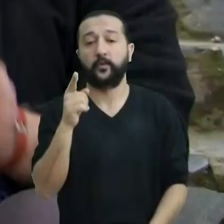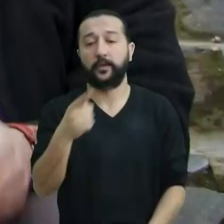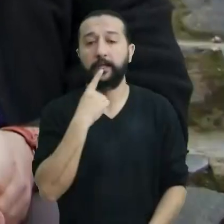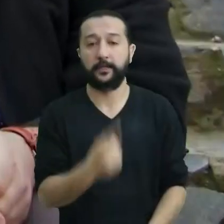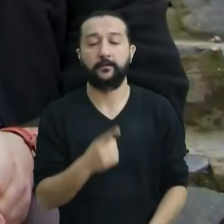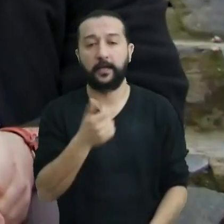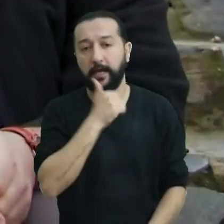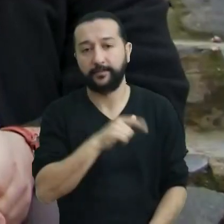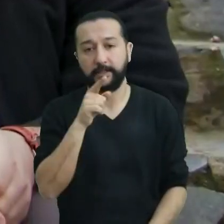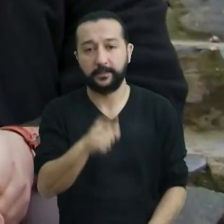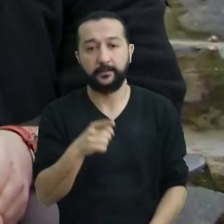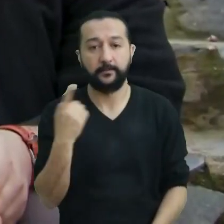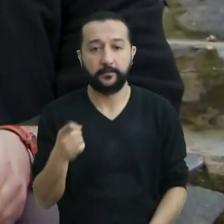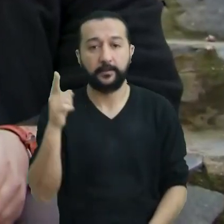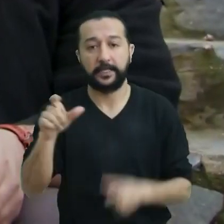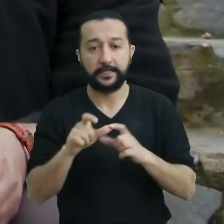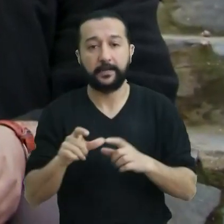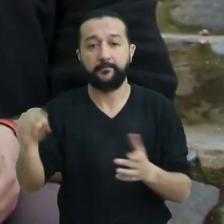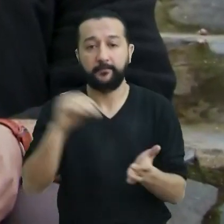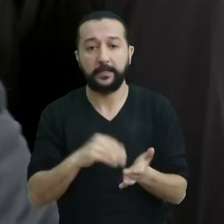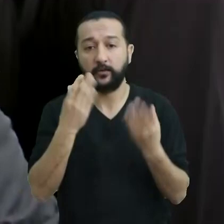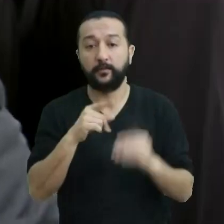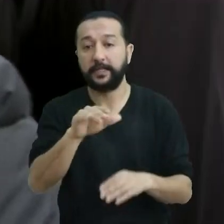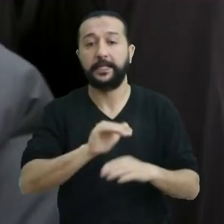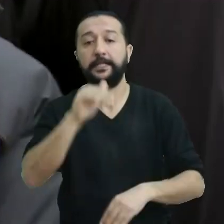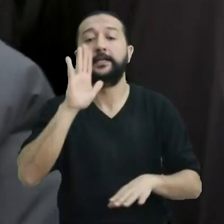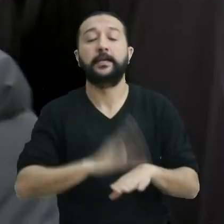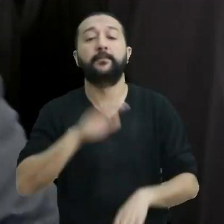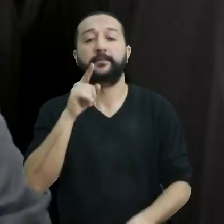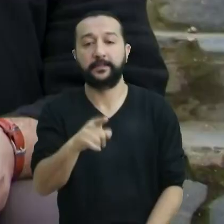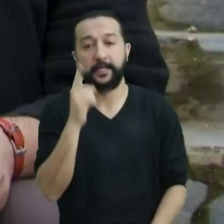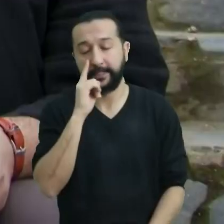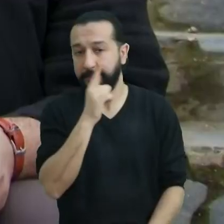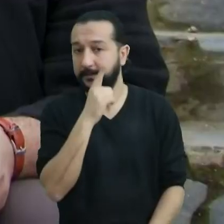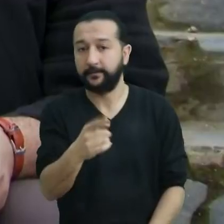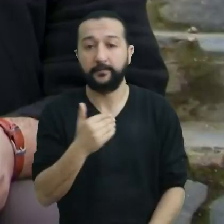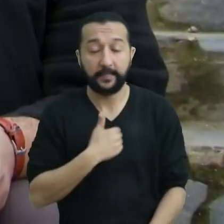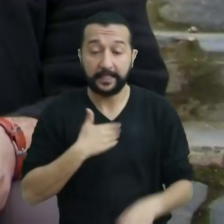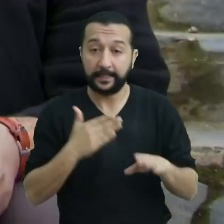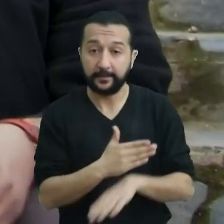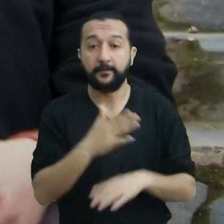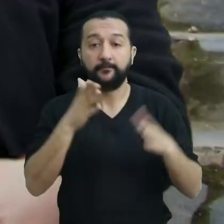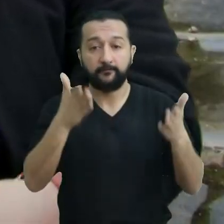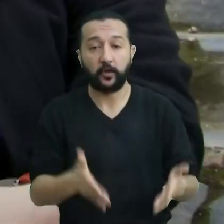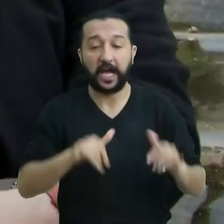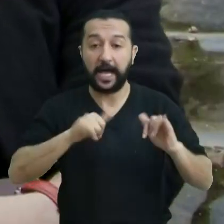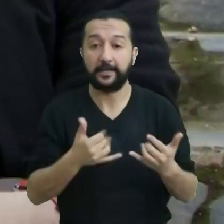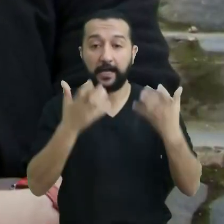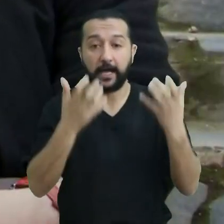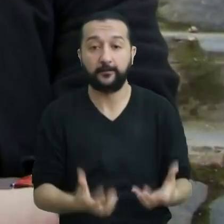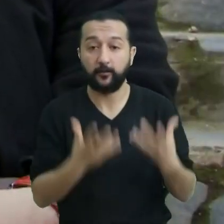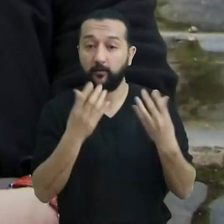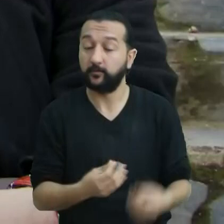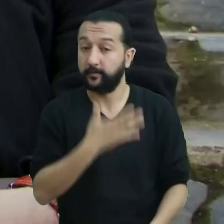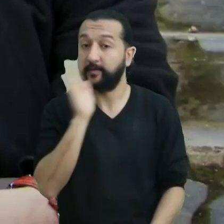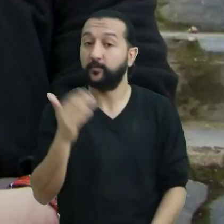hadi. Ya Şükrü abi, Sarp'ın bahşişleri olmadan sen yaşayamazsın. Enişteciğim, ben gerçekten durumun bu kadar vahim